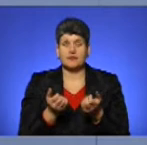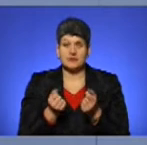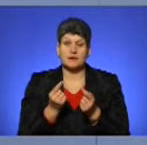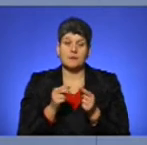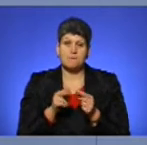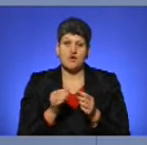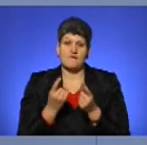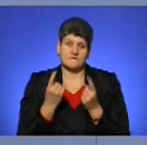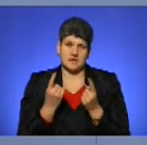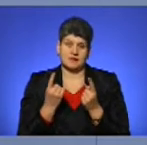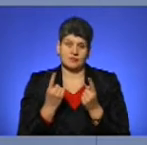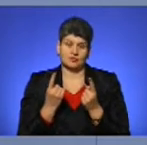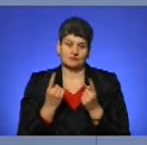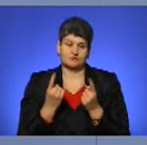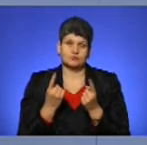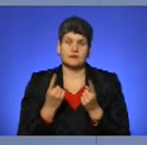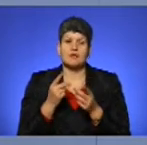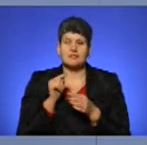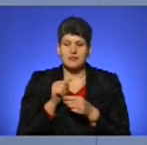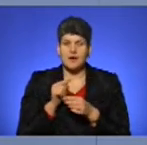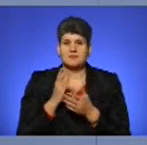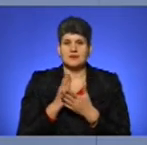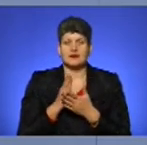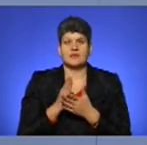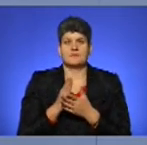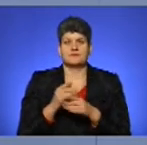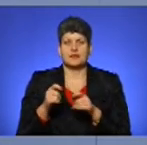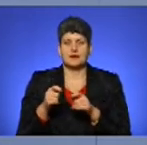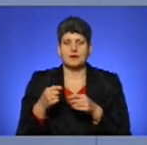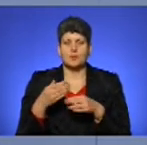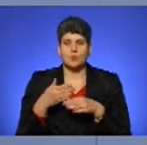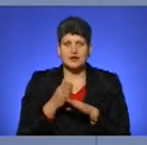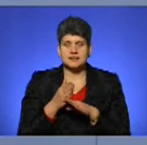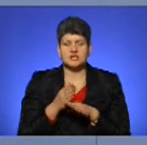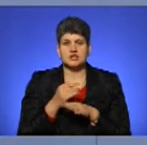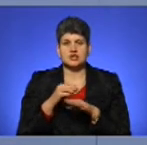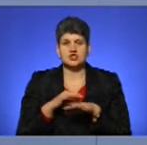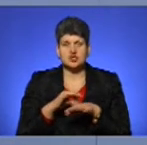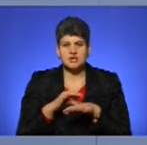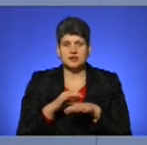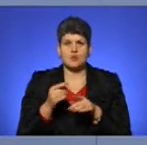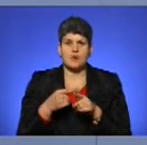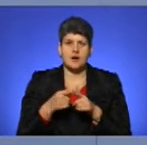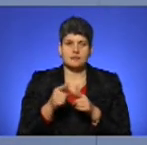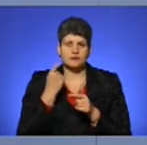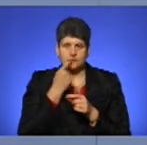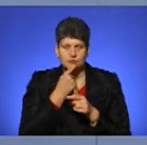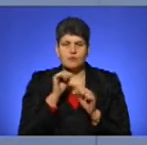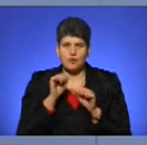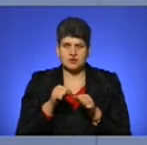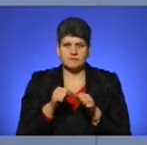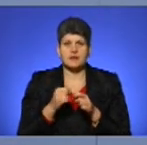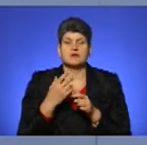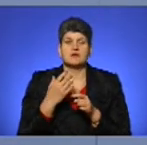великому керунку, там, де є порушення шкіри і слизових оболонок, можна. Але